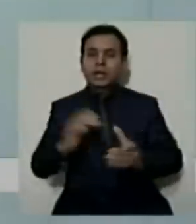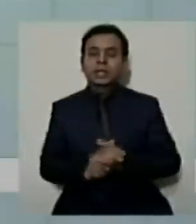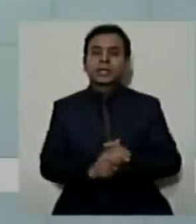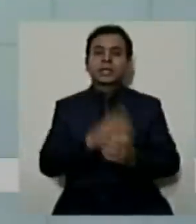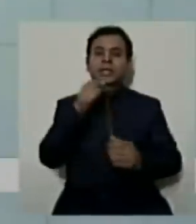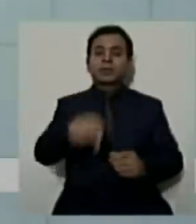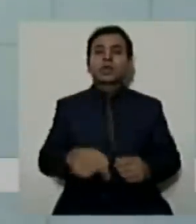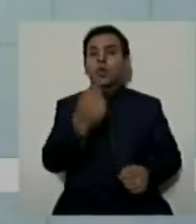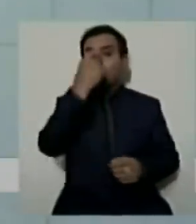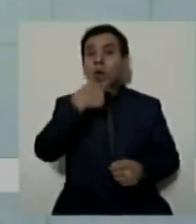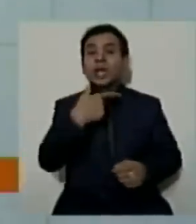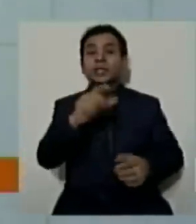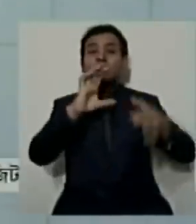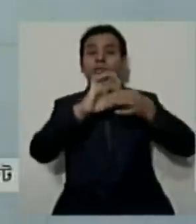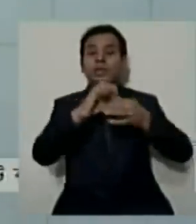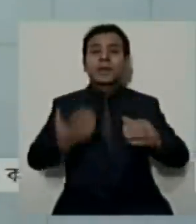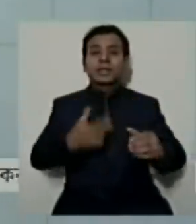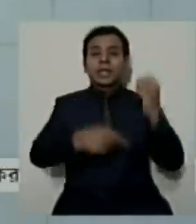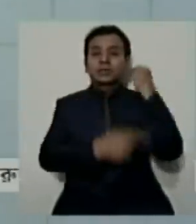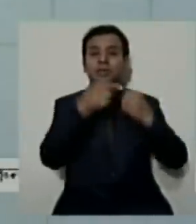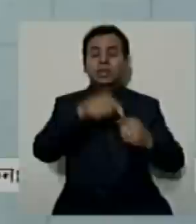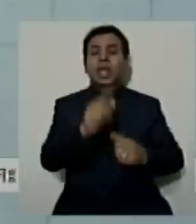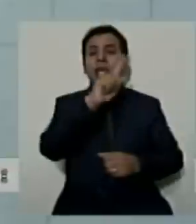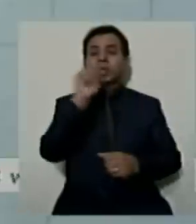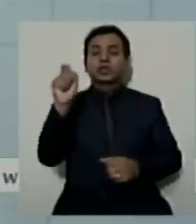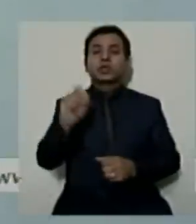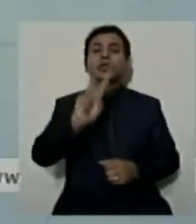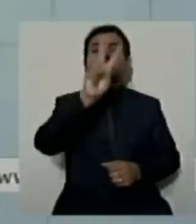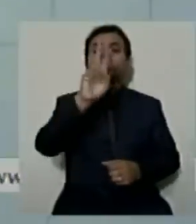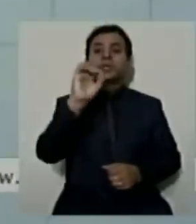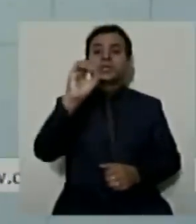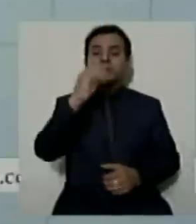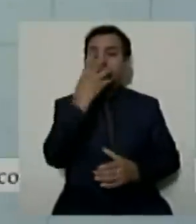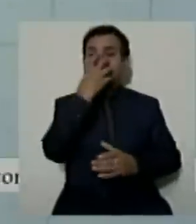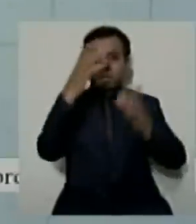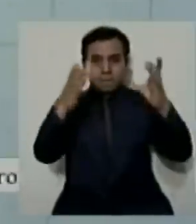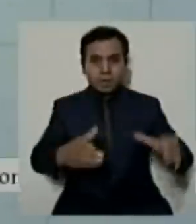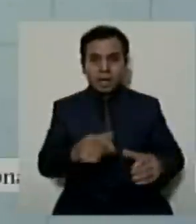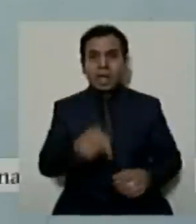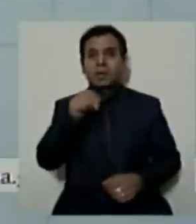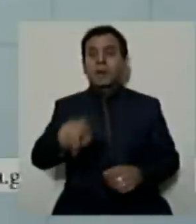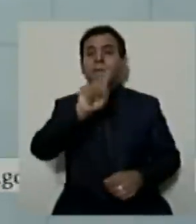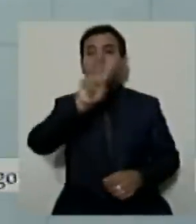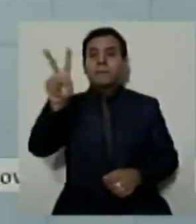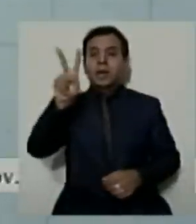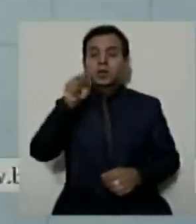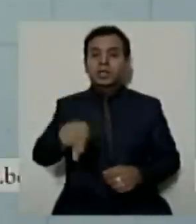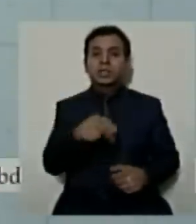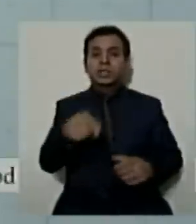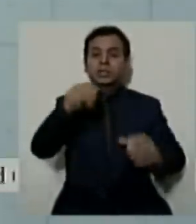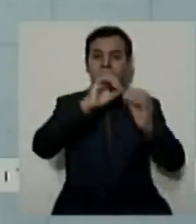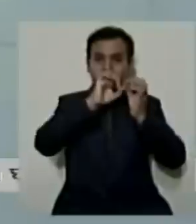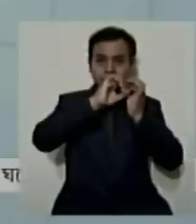সিলিন্ডার এবং 12টি ম্যানিফোল্ড অক্সিজেন সরবরাহ সিস্টেম আছে। অনেক মেডিকেল কলেজ এবং